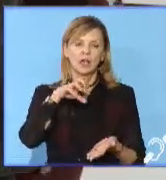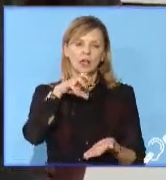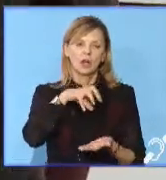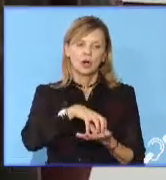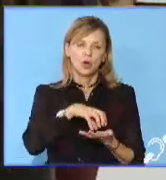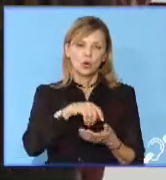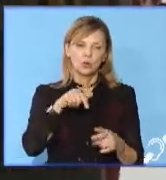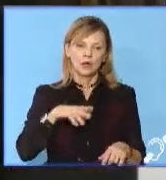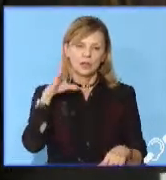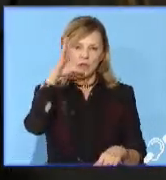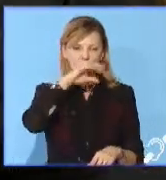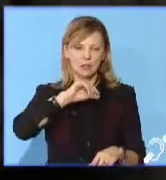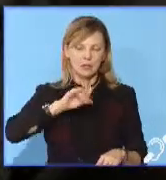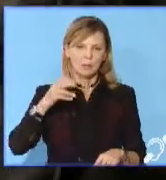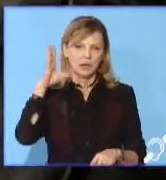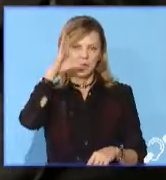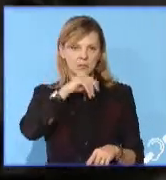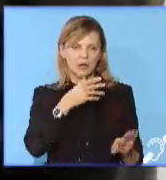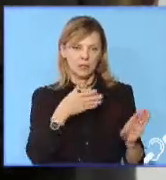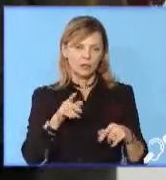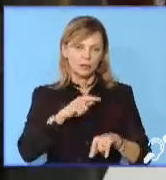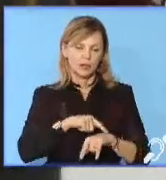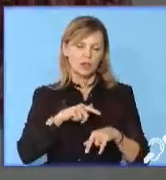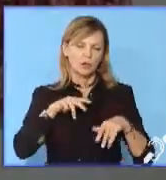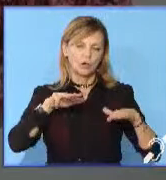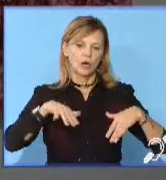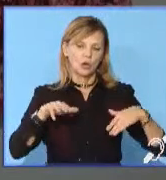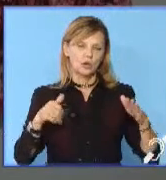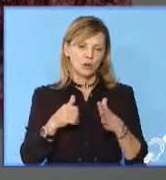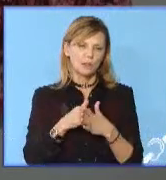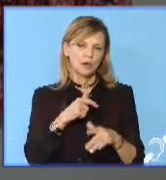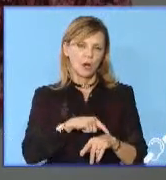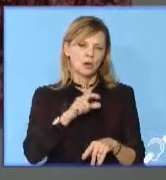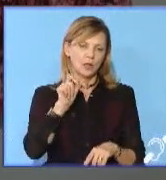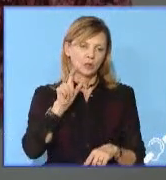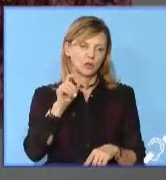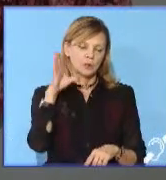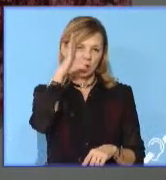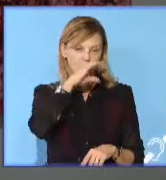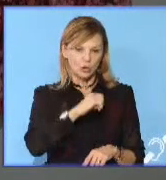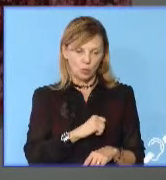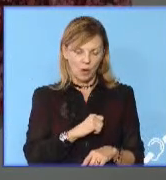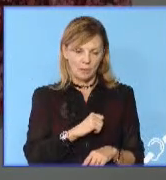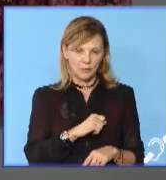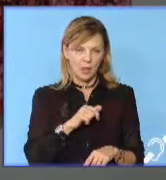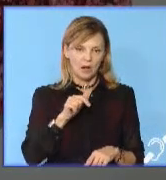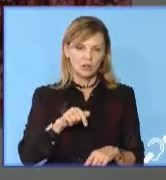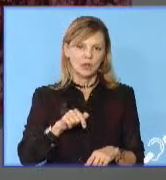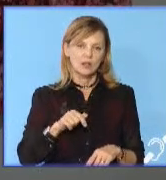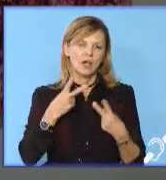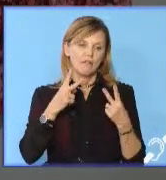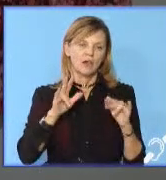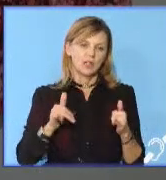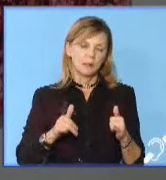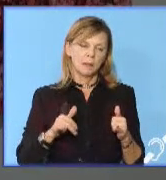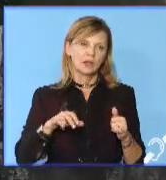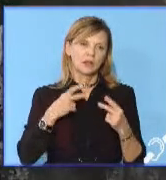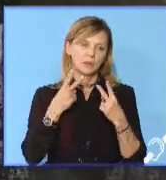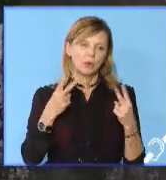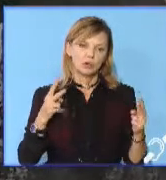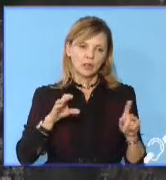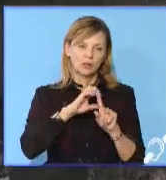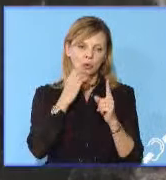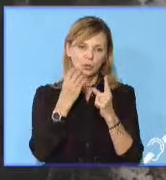această seară și mâine seară, cu începere de la ora 19 până la miezul nopții. Noaptea Albă a Galeriilor este cel mai important eveniment